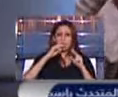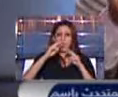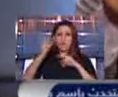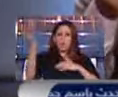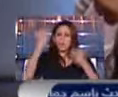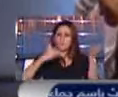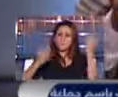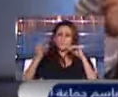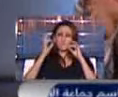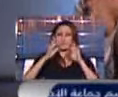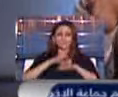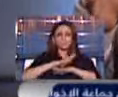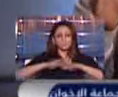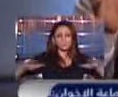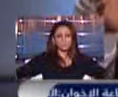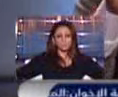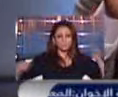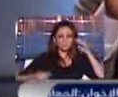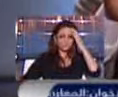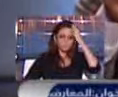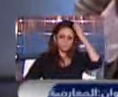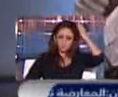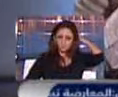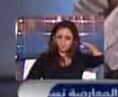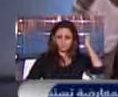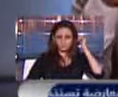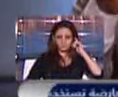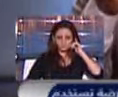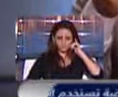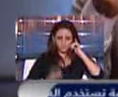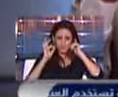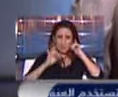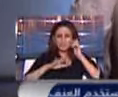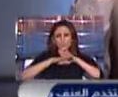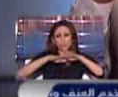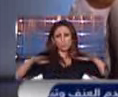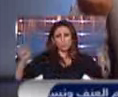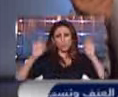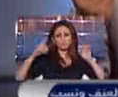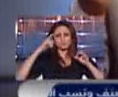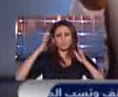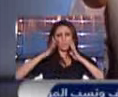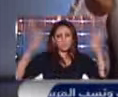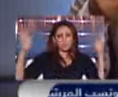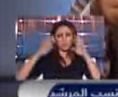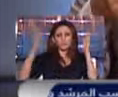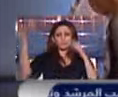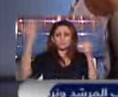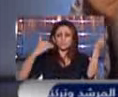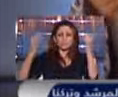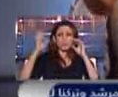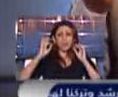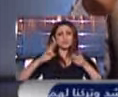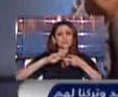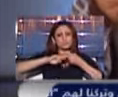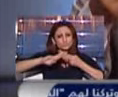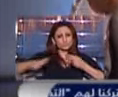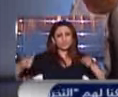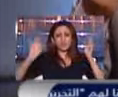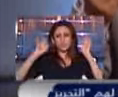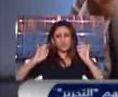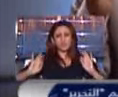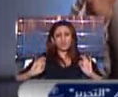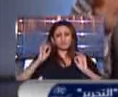عشان خاطر تهدى الاجواء. تهدى الاجواء، لازم الامور تهدى. العقلاء لازم ينزلوا، لازم يعملوا هدنه، لازم يحصل